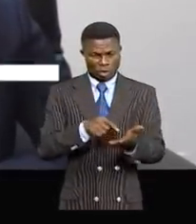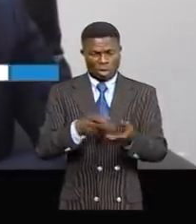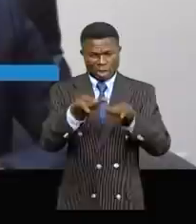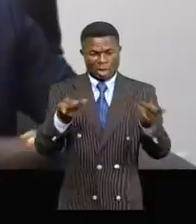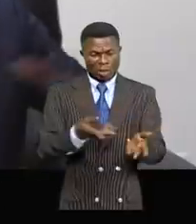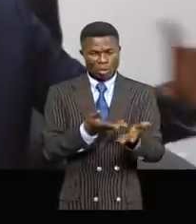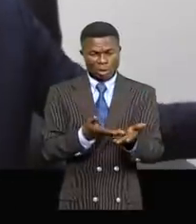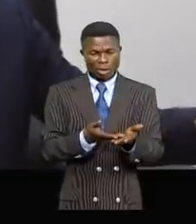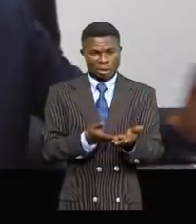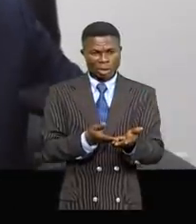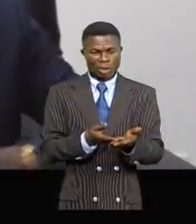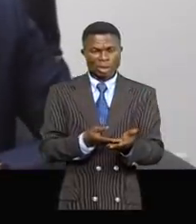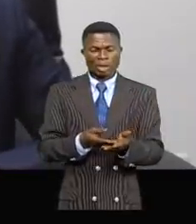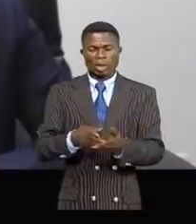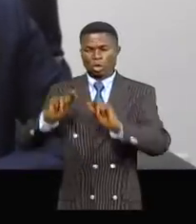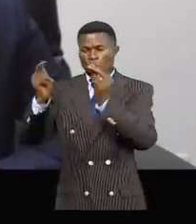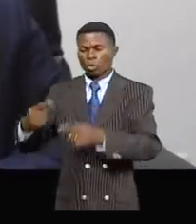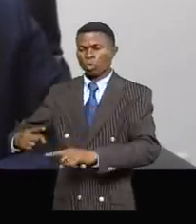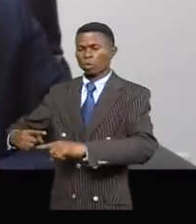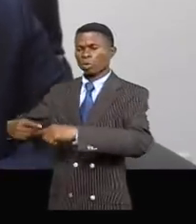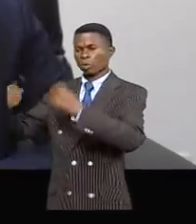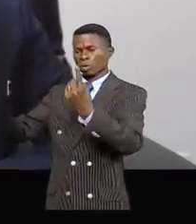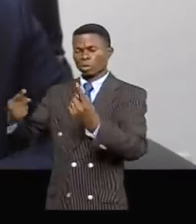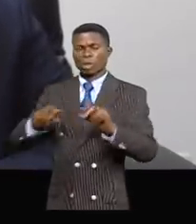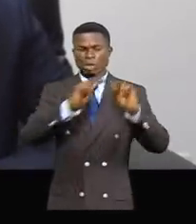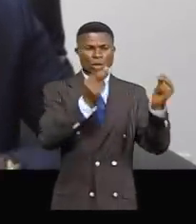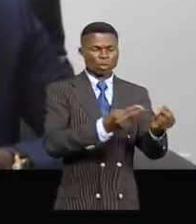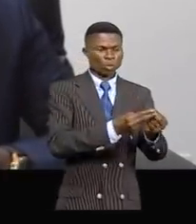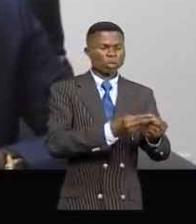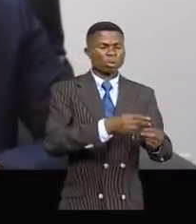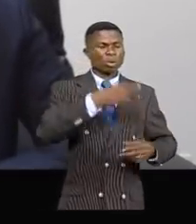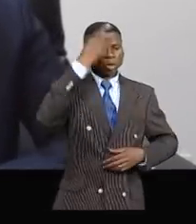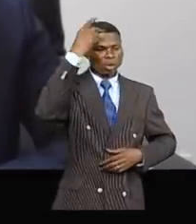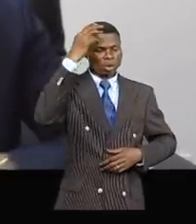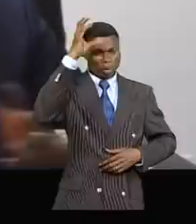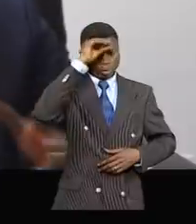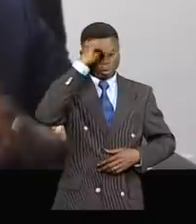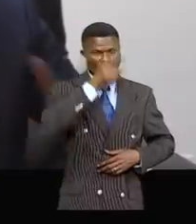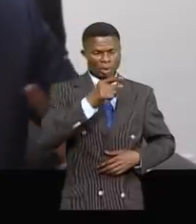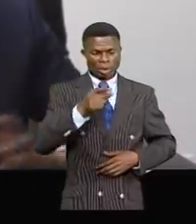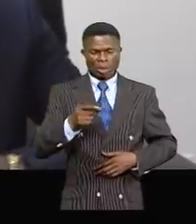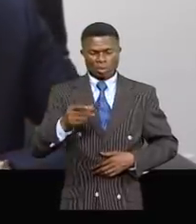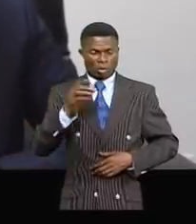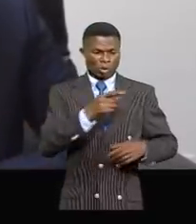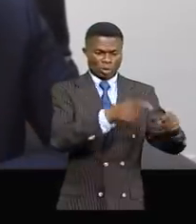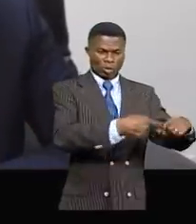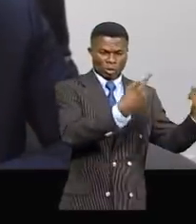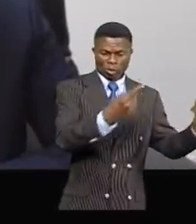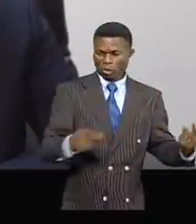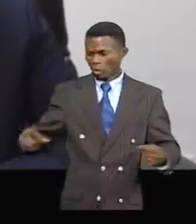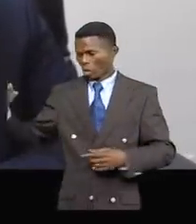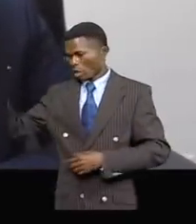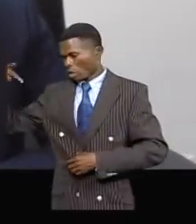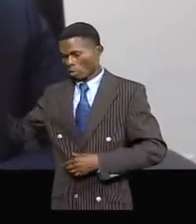Tahrir était entre le camp de l'opposition et le camp de la majorité. Et nous, on était là comme place Tahrir pour recadrer et l'opposition et la